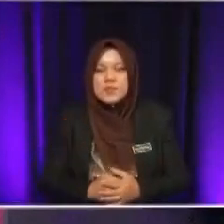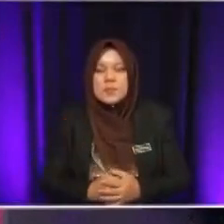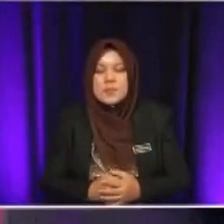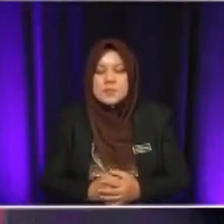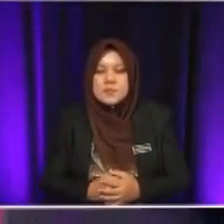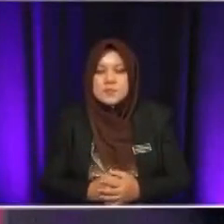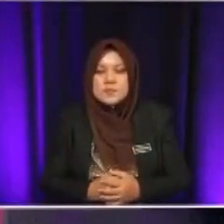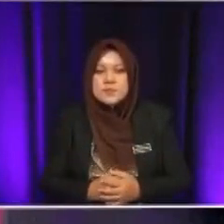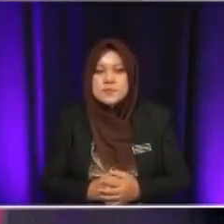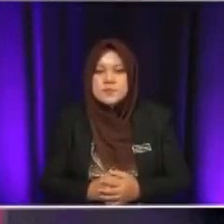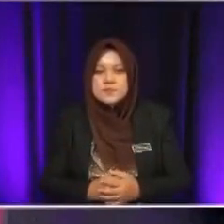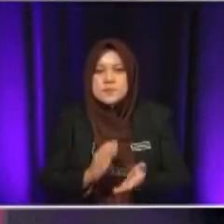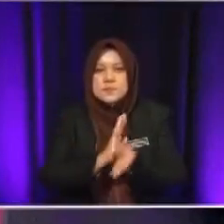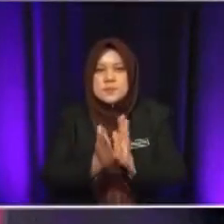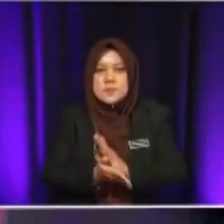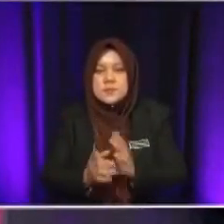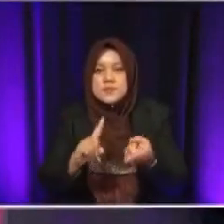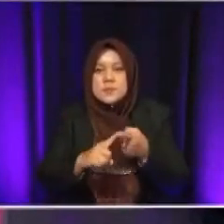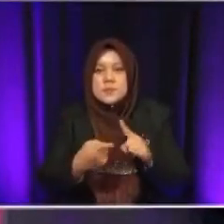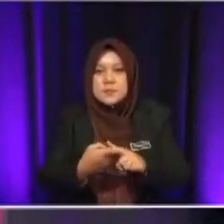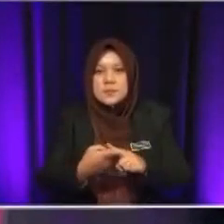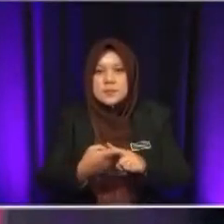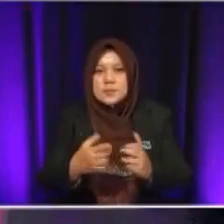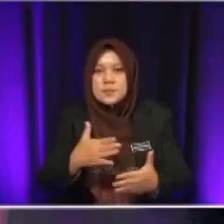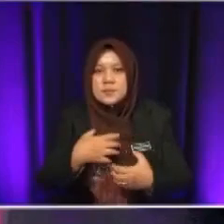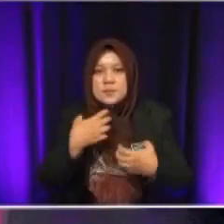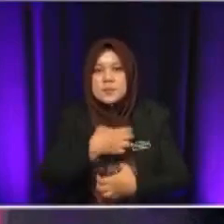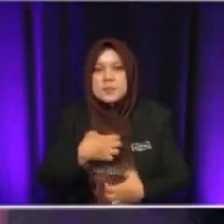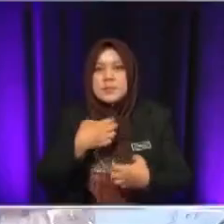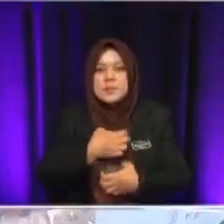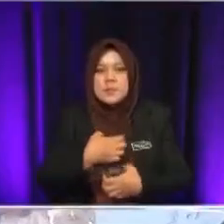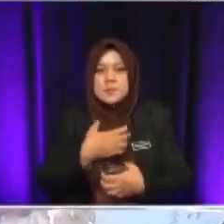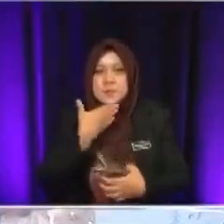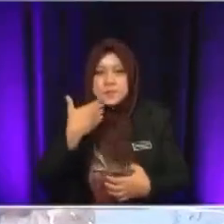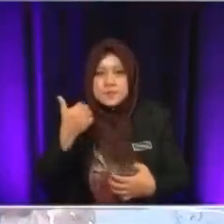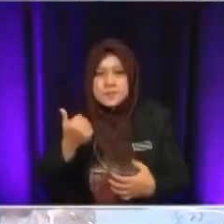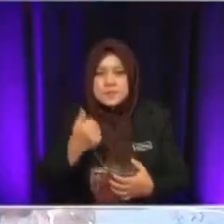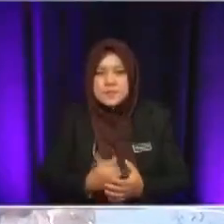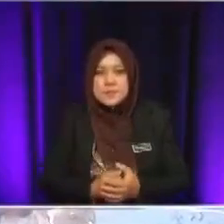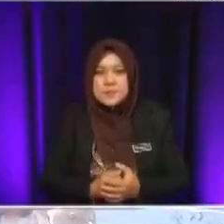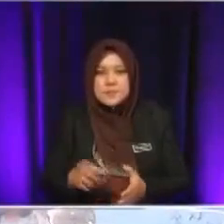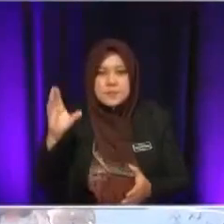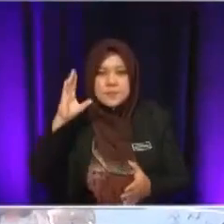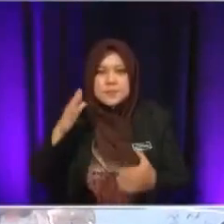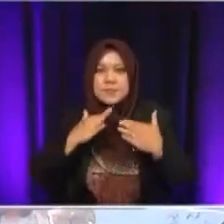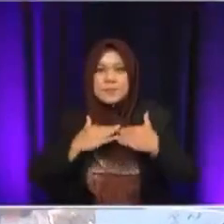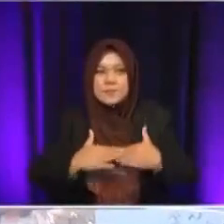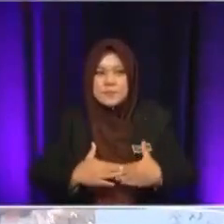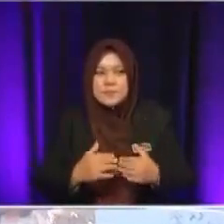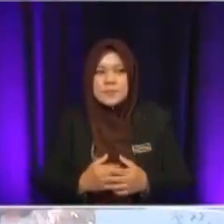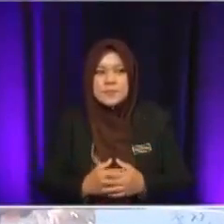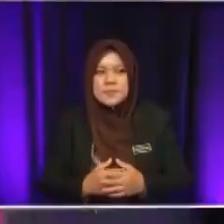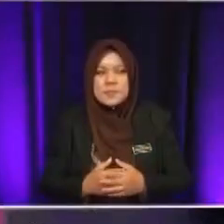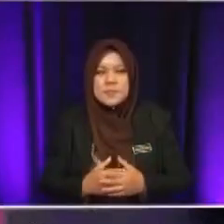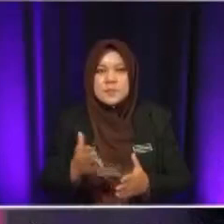Delima KPM. Jadi macam mana kawan-kawan? Teruja tak tengok hasil ni? Best kan cikgu? Ya, betul. Dengar seronok. Rasa tenang. Ikan